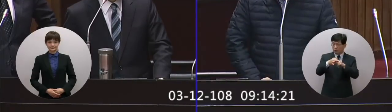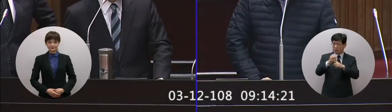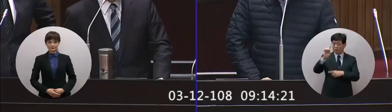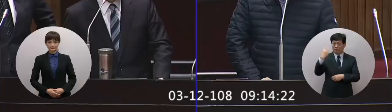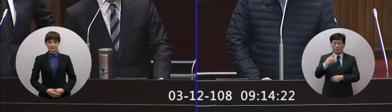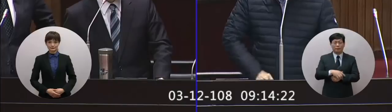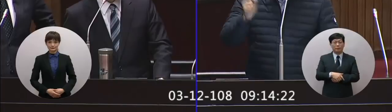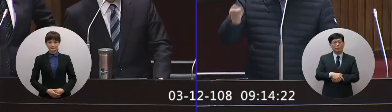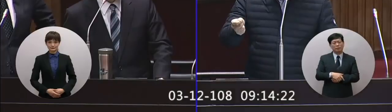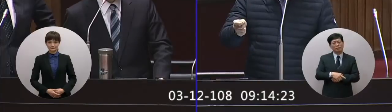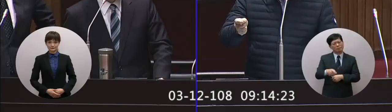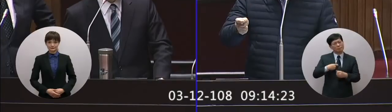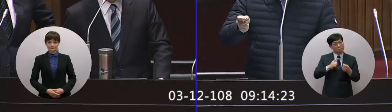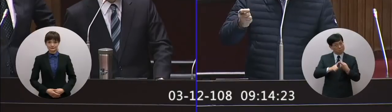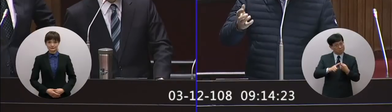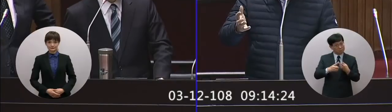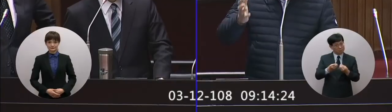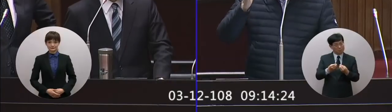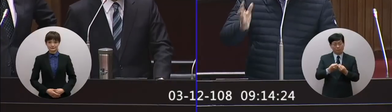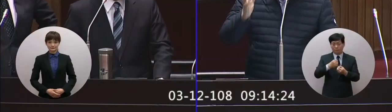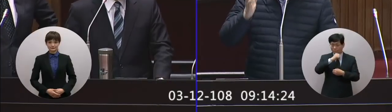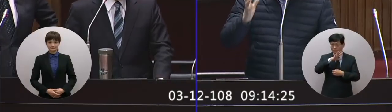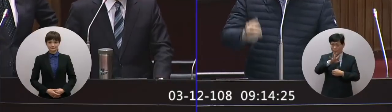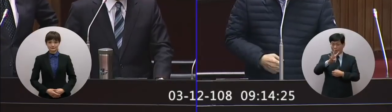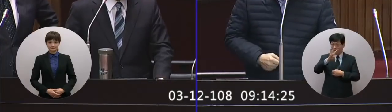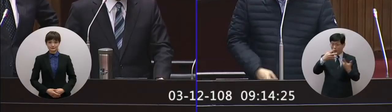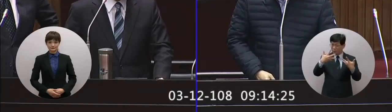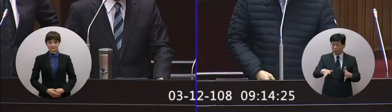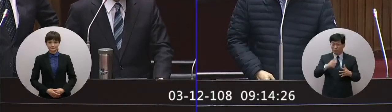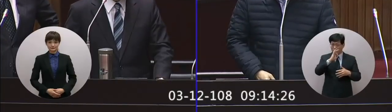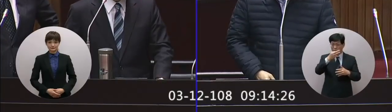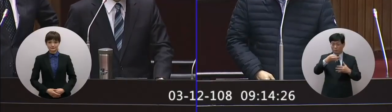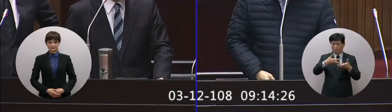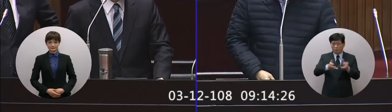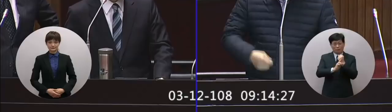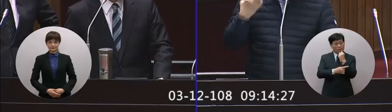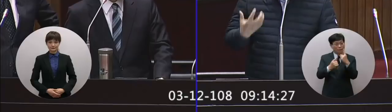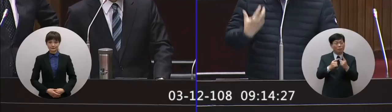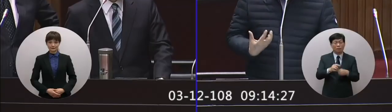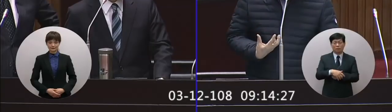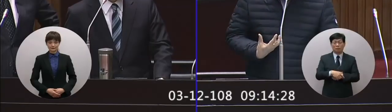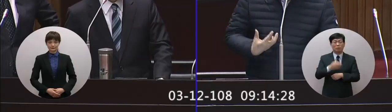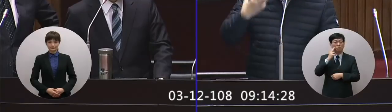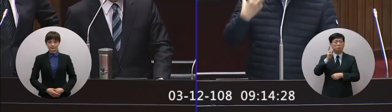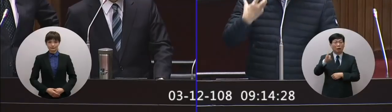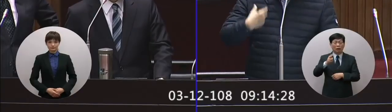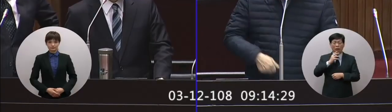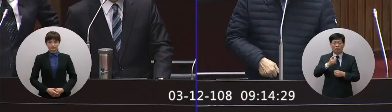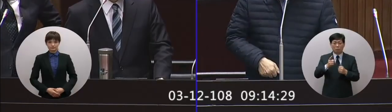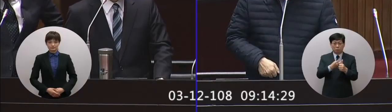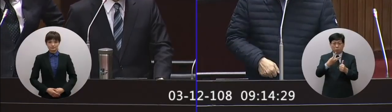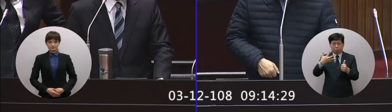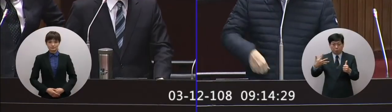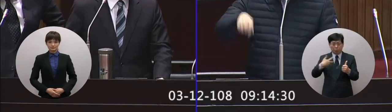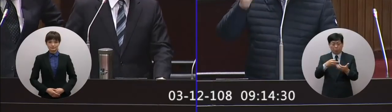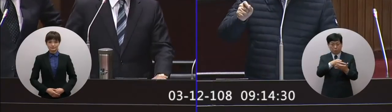源，这个合理吗？台湾有4万多个财团法，你要人家提出前五名的